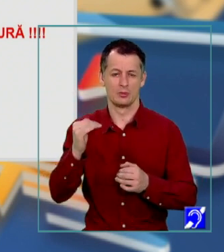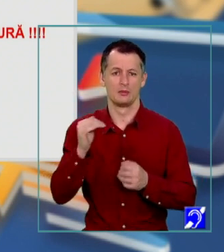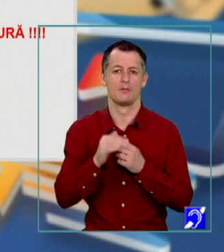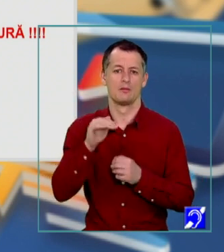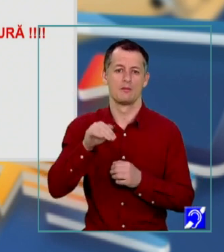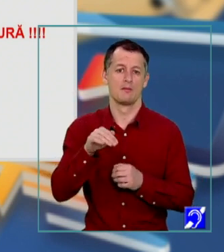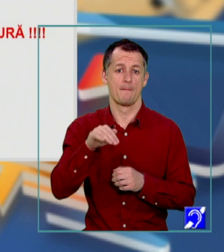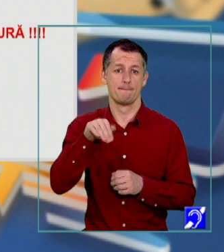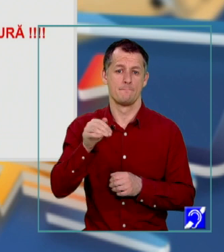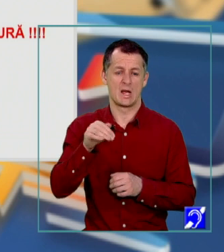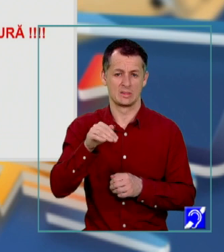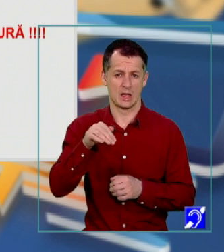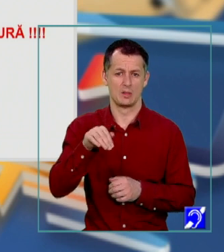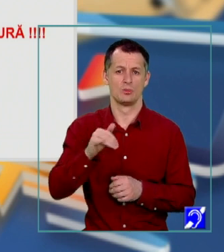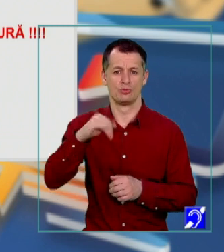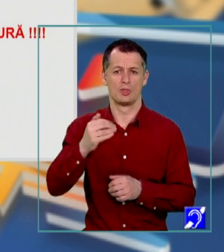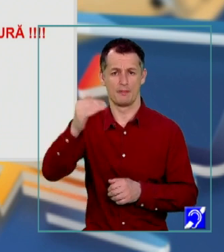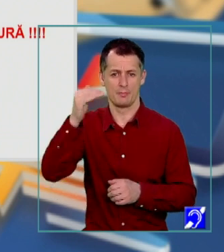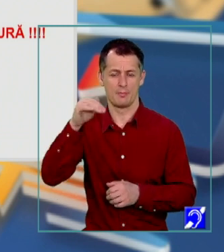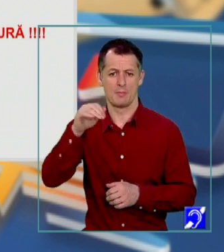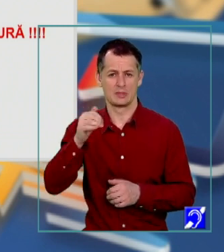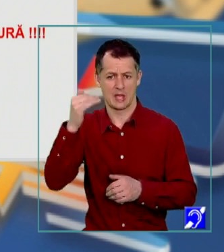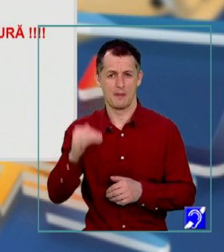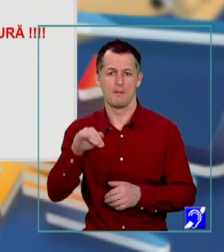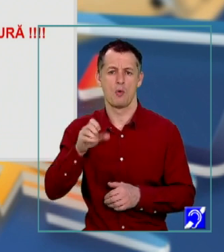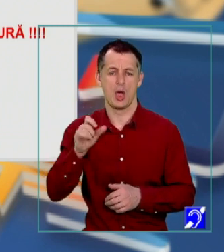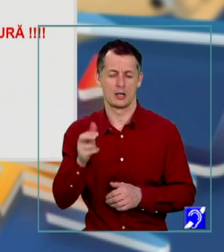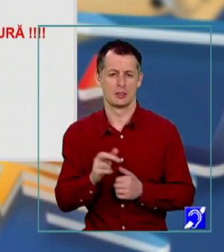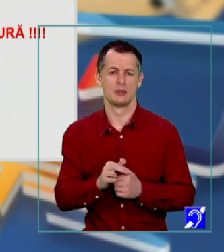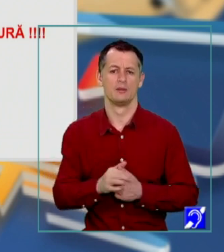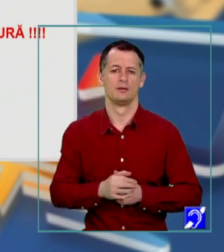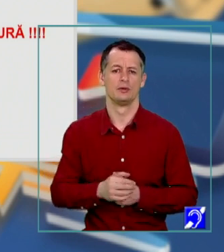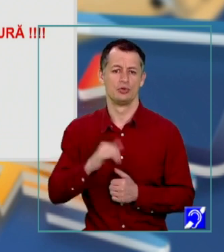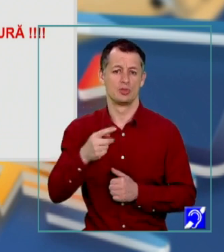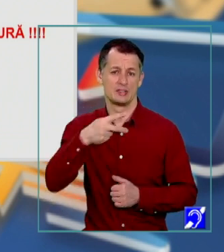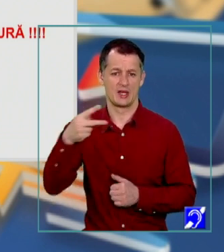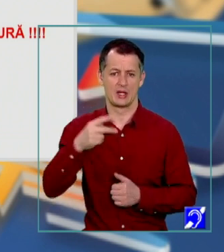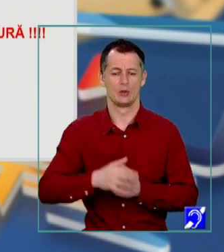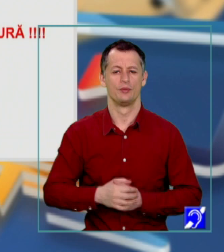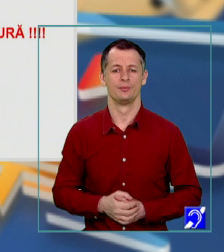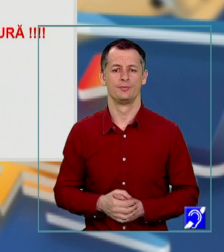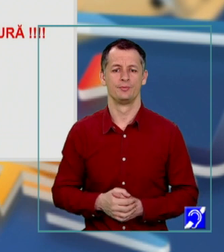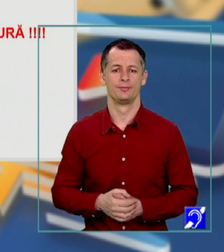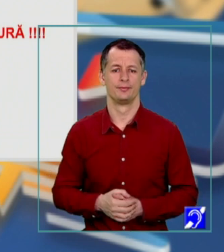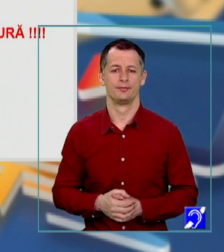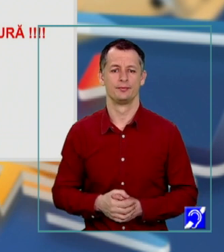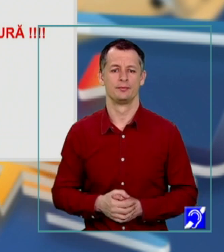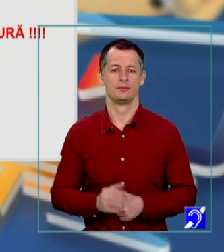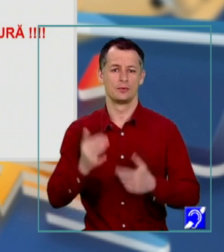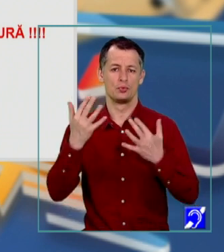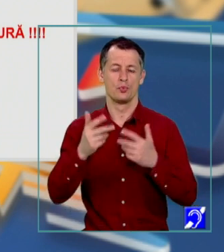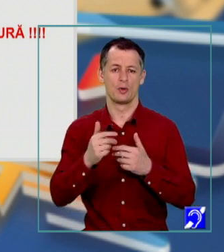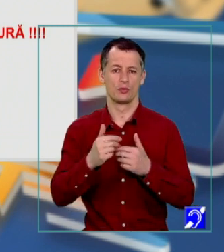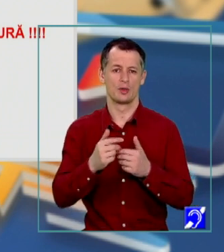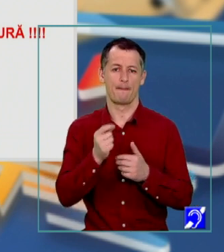masă și masa molară sau este egal cu numărul de